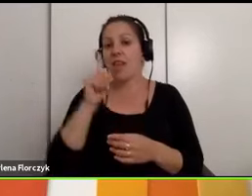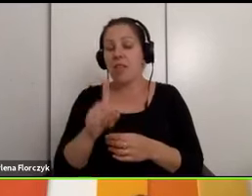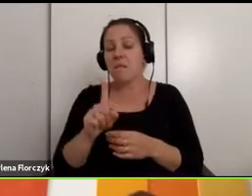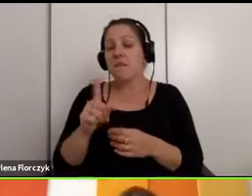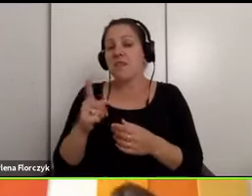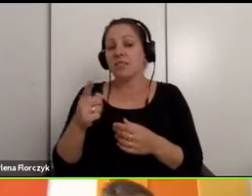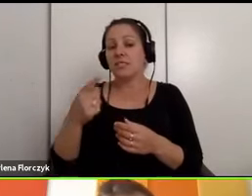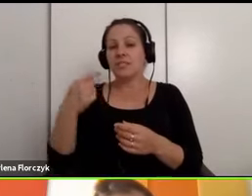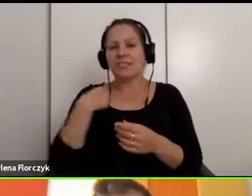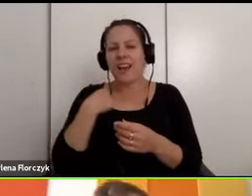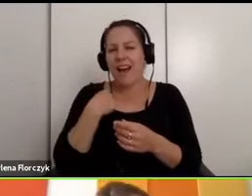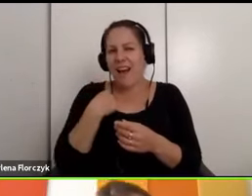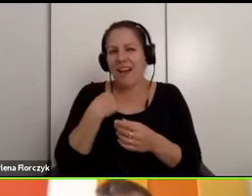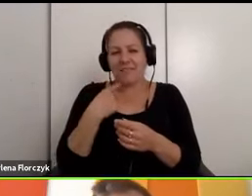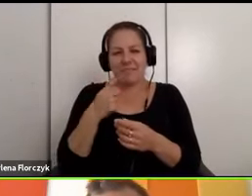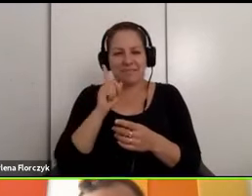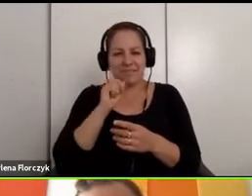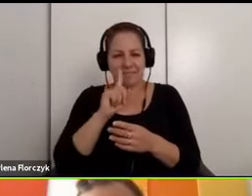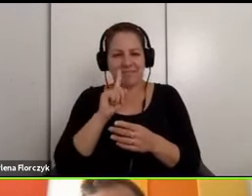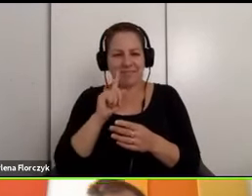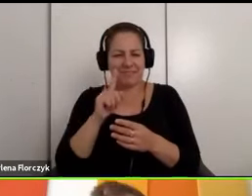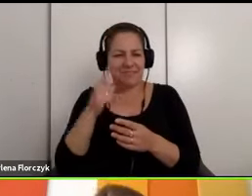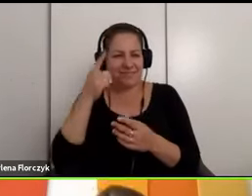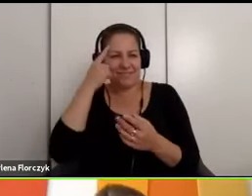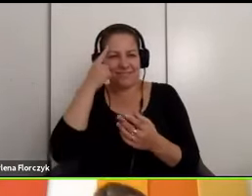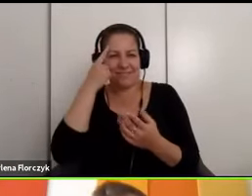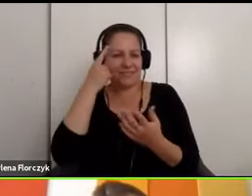Natomiast ja absurdalnie, w sensie absurdalnie, paradoksalnie